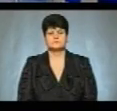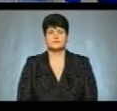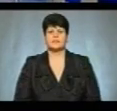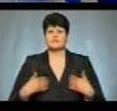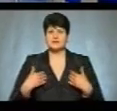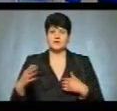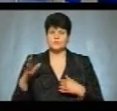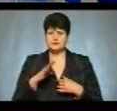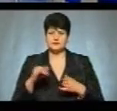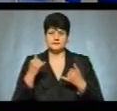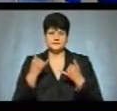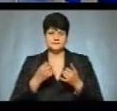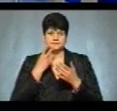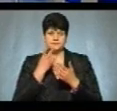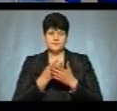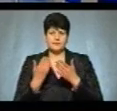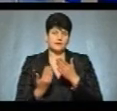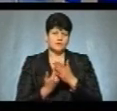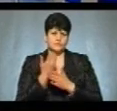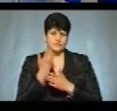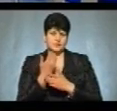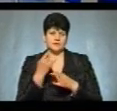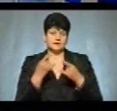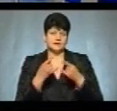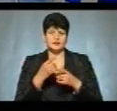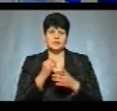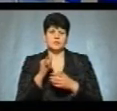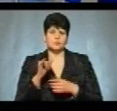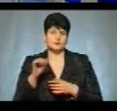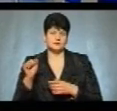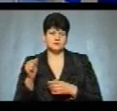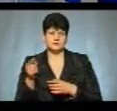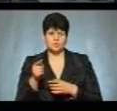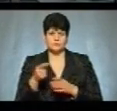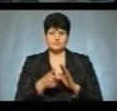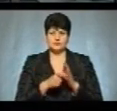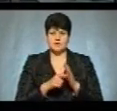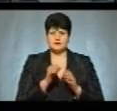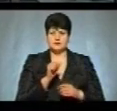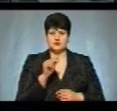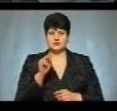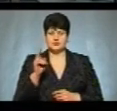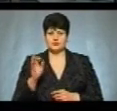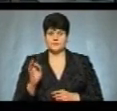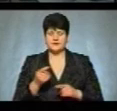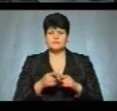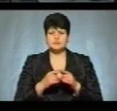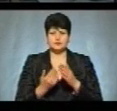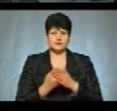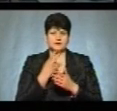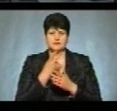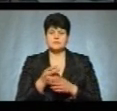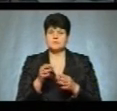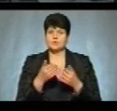Вітаю всіх, хто щойно приєднався до нас. Новини в ефірі телеканалу UA Тернопіль, у студії Анастасія Чечко. І у цьому випуску дивіться про